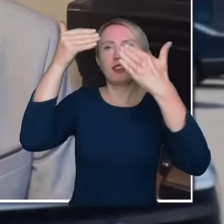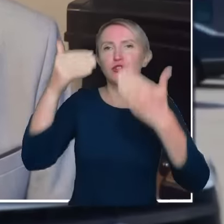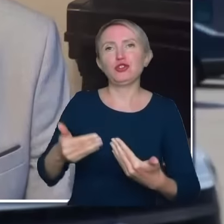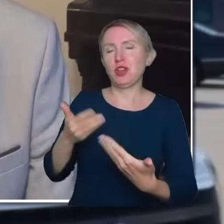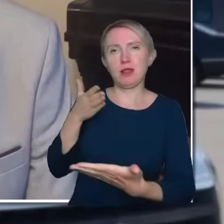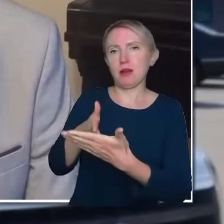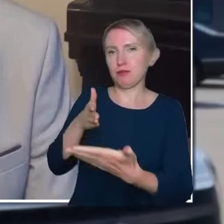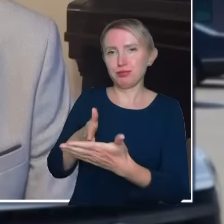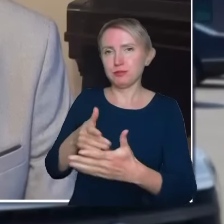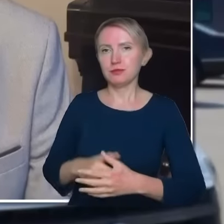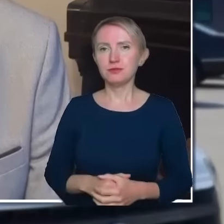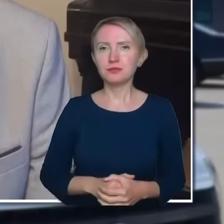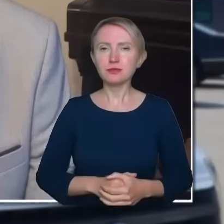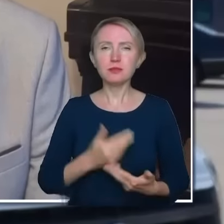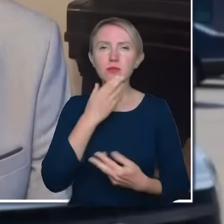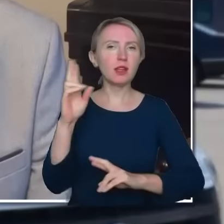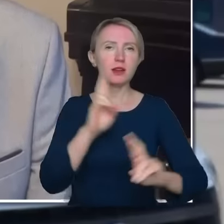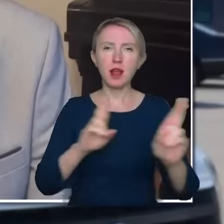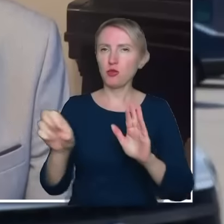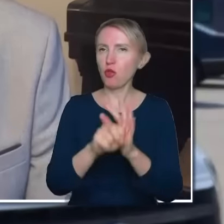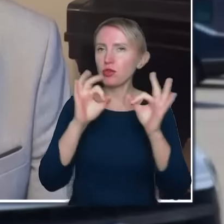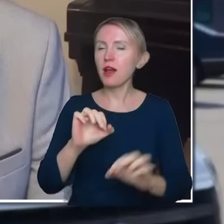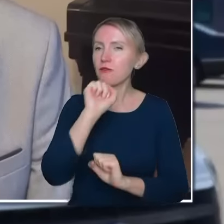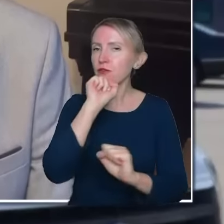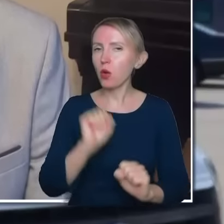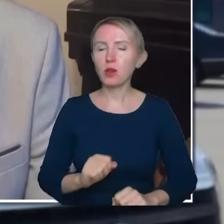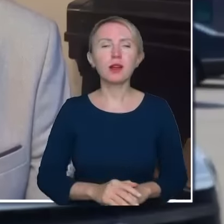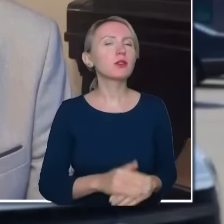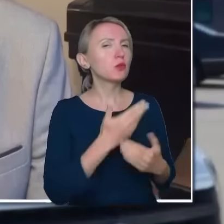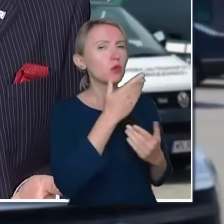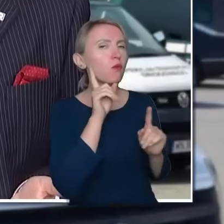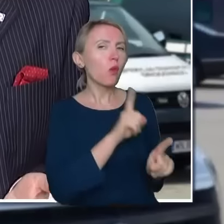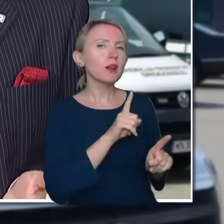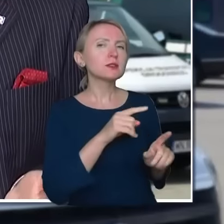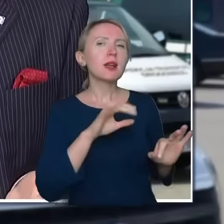niestety tutaj żadnej reakcji do tej pory nie było. No właśnie, jak pan skomentuje